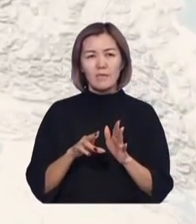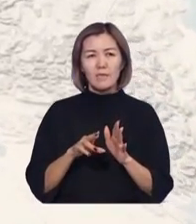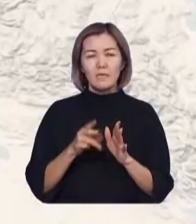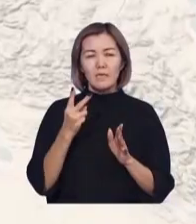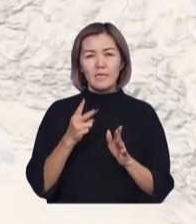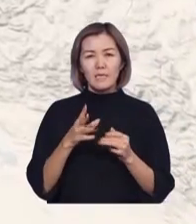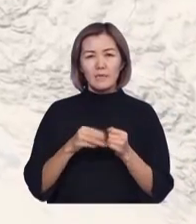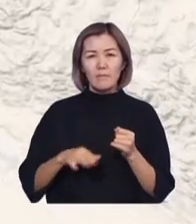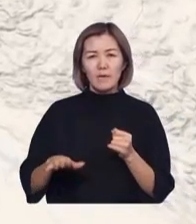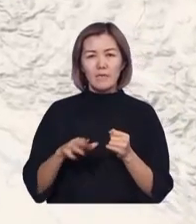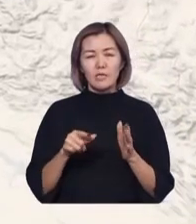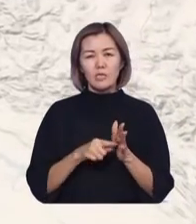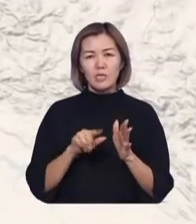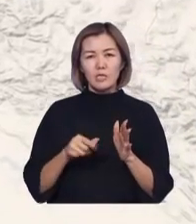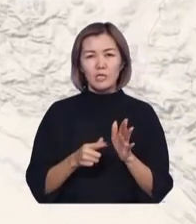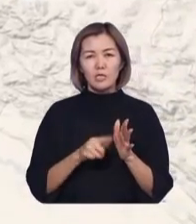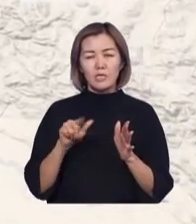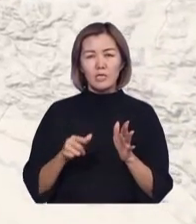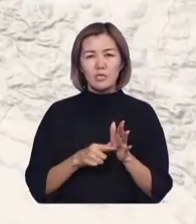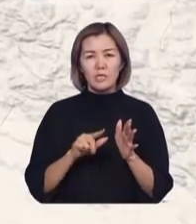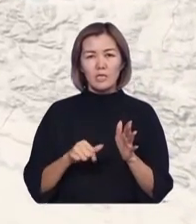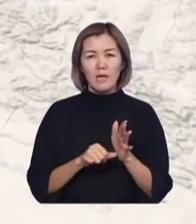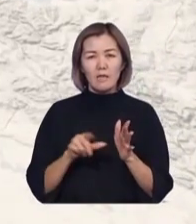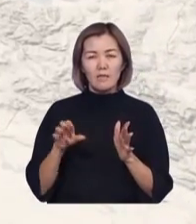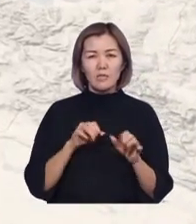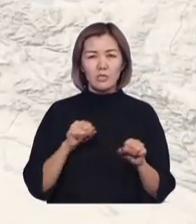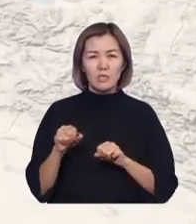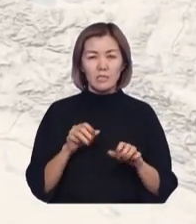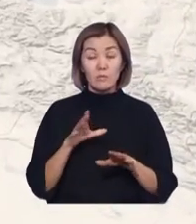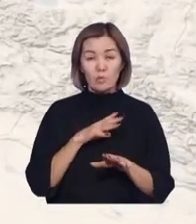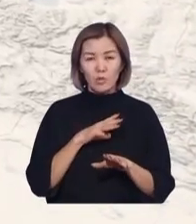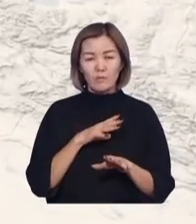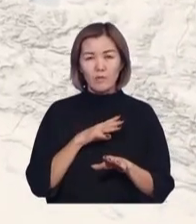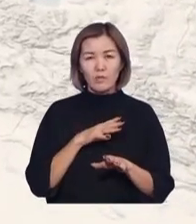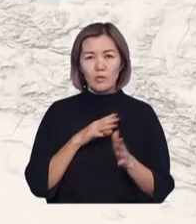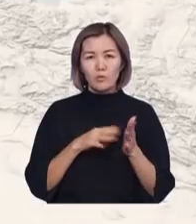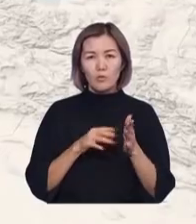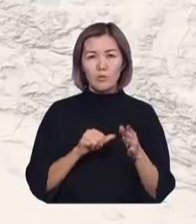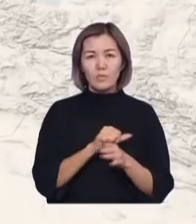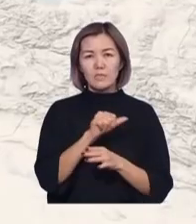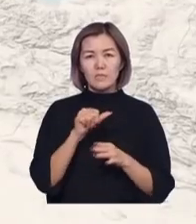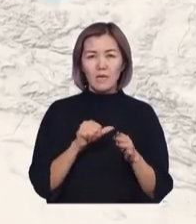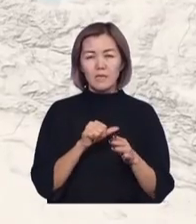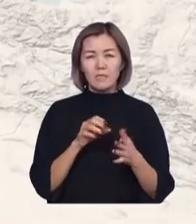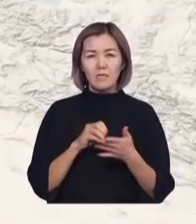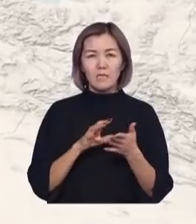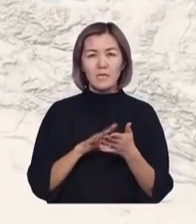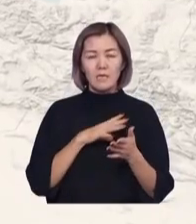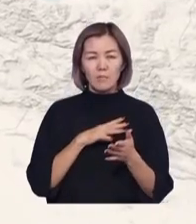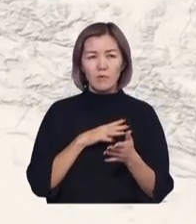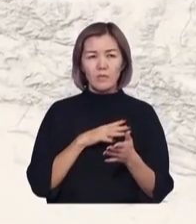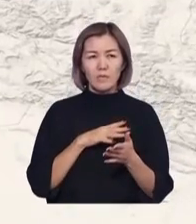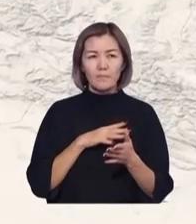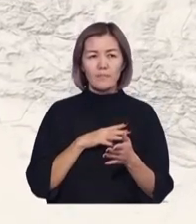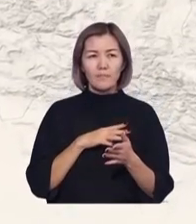Кахраманмараш провинциясында 7.7 және 7.6 магнитудалы жер сілкінісі 9 сағаттық интервалмен тіркелген. Сейсмикалық